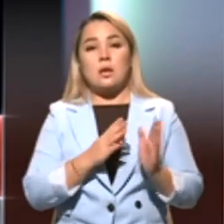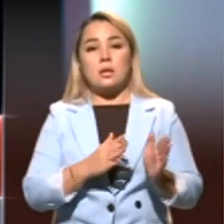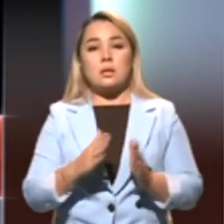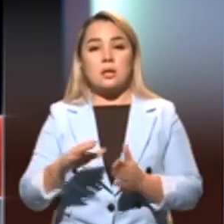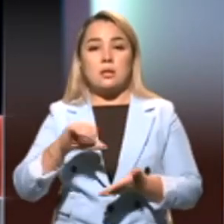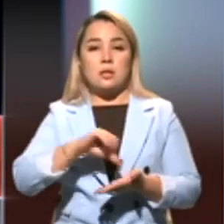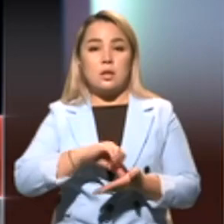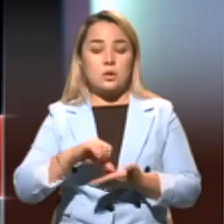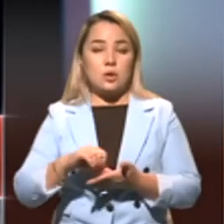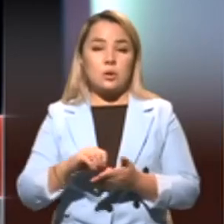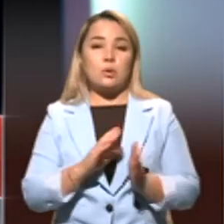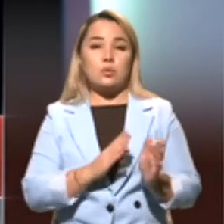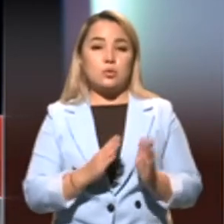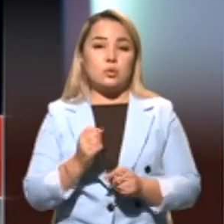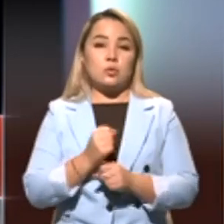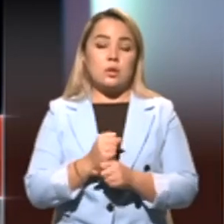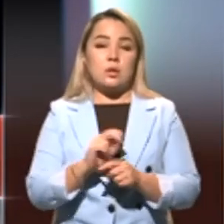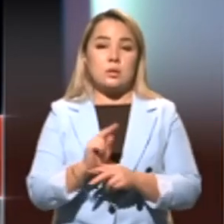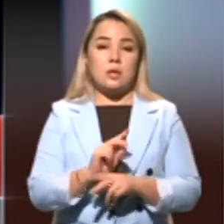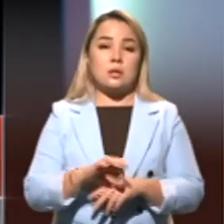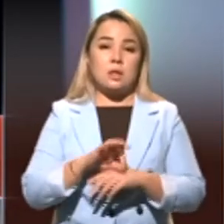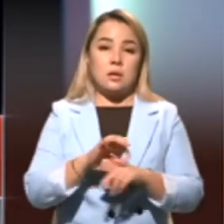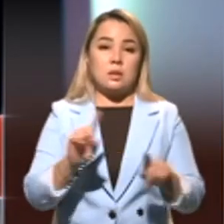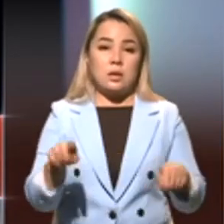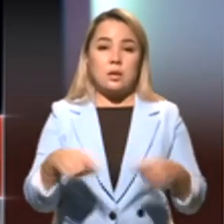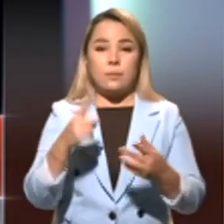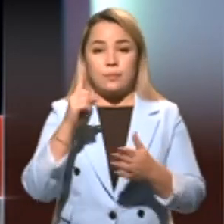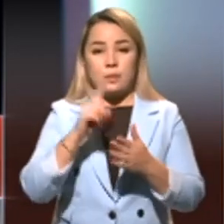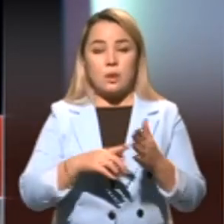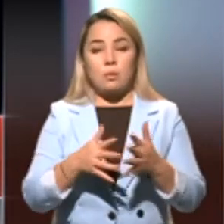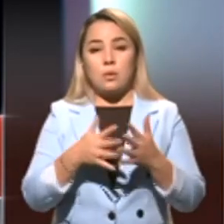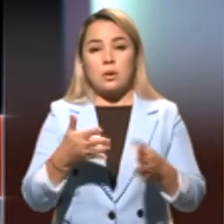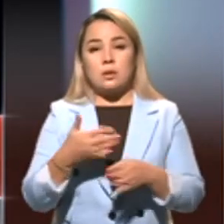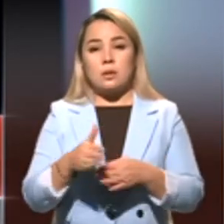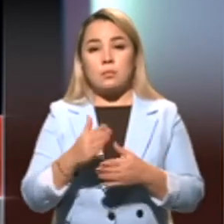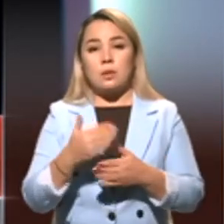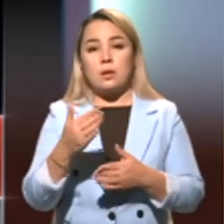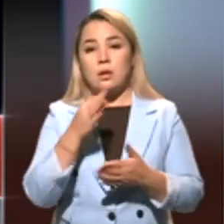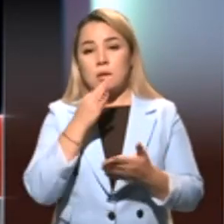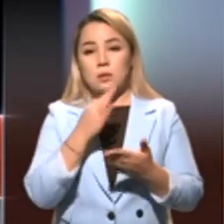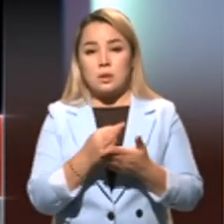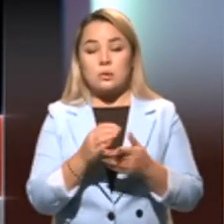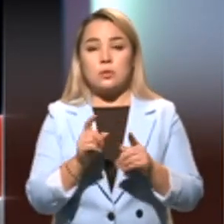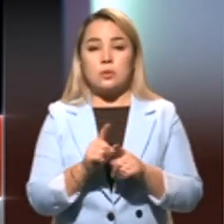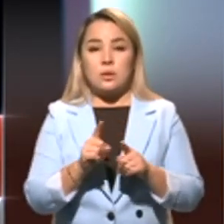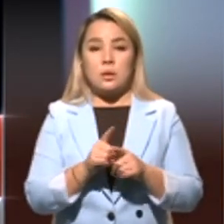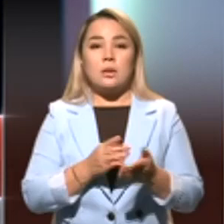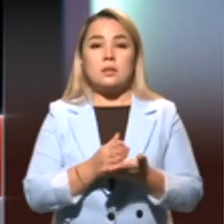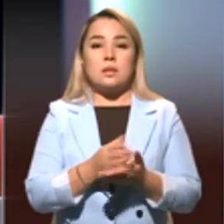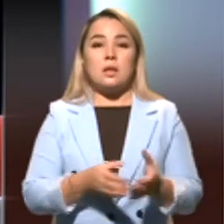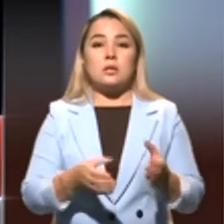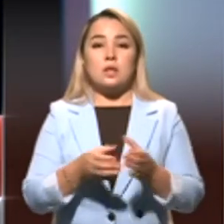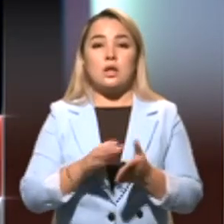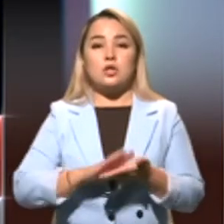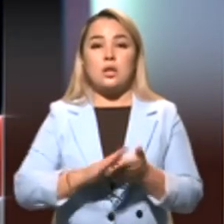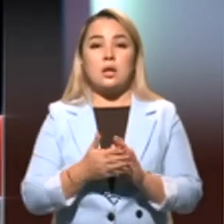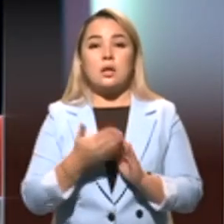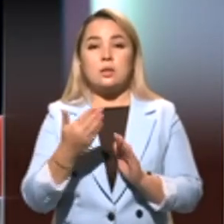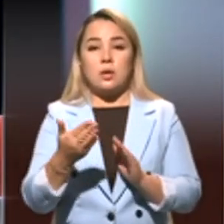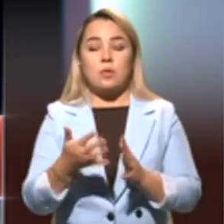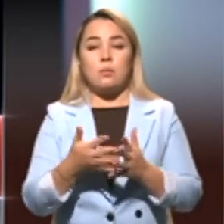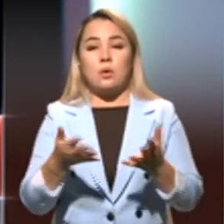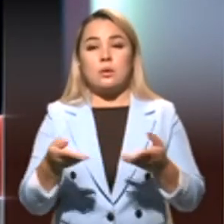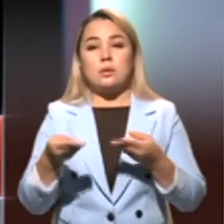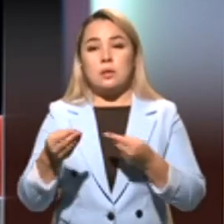реттиликти, жүйүлүктү келтирип отурууга диннин үлөсү бар. Жана ал арине сиз айткандай жана саясий жагдайга да анын эсери